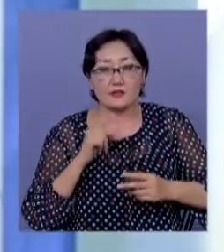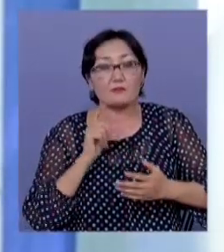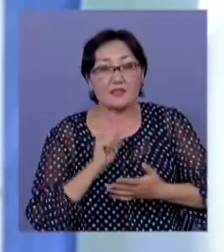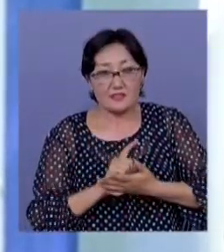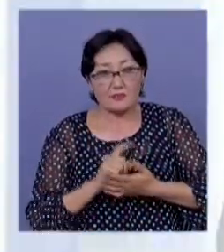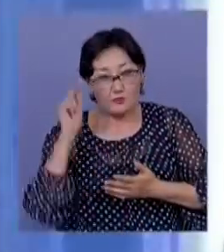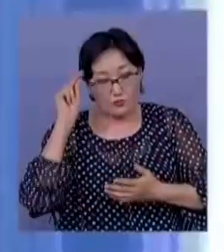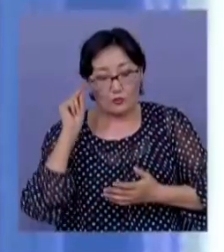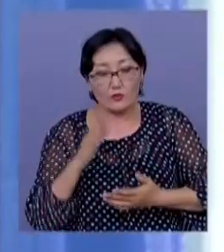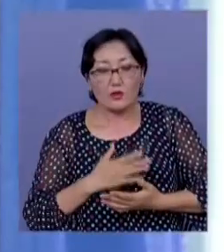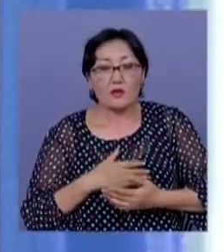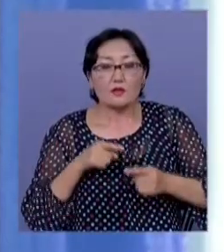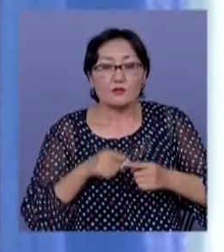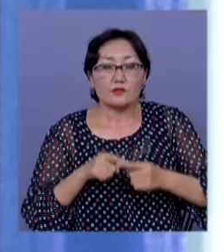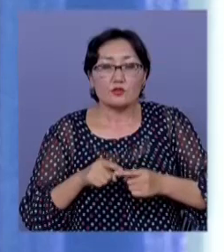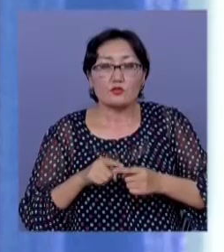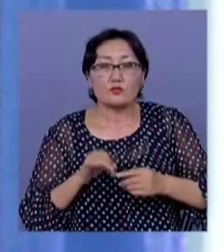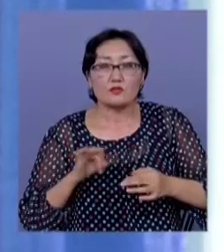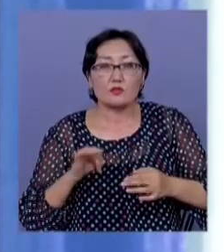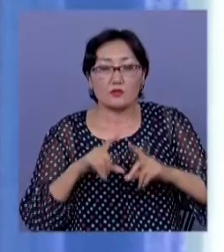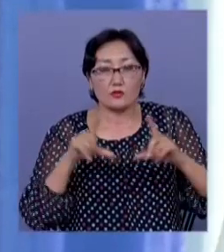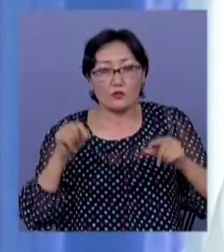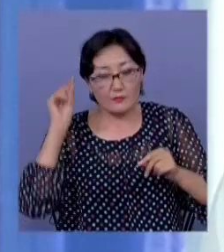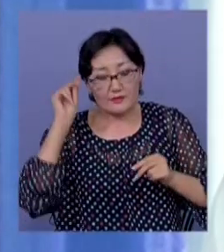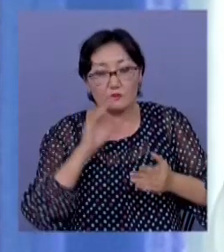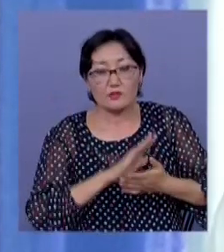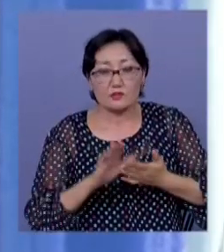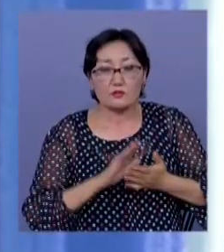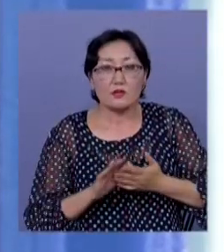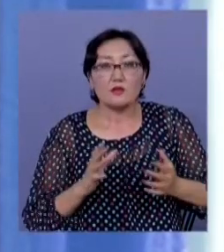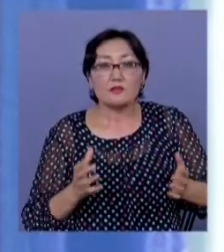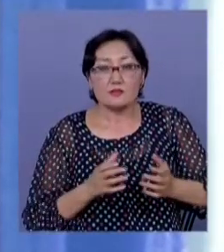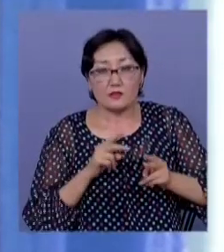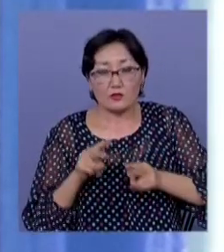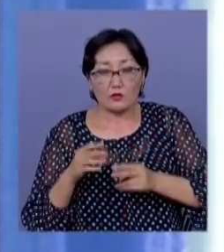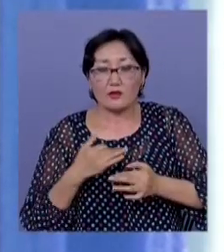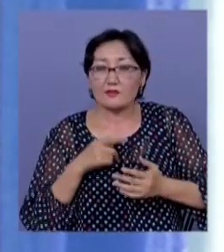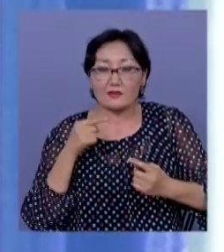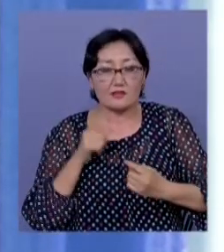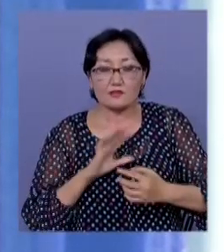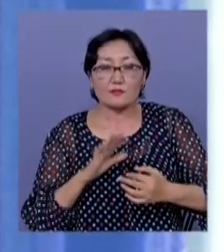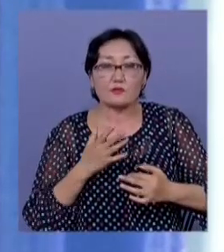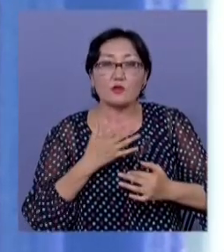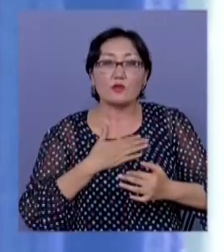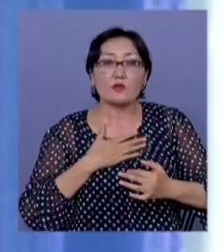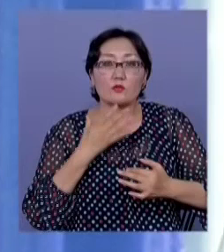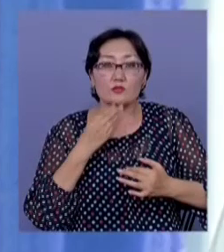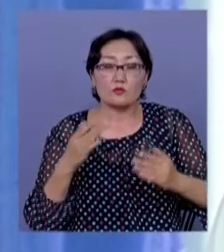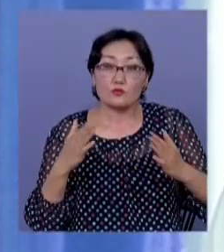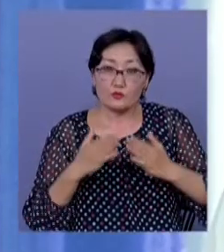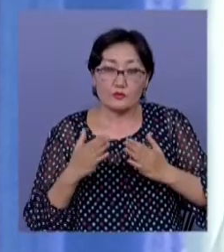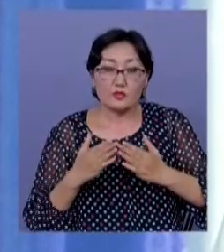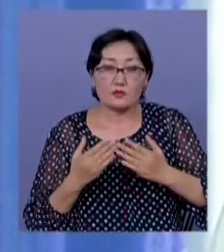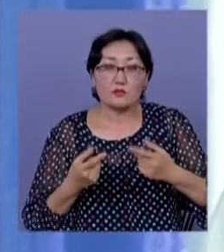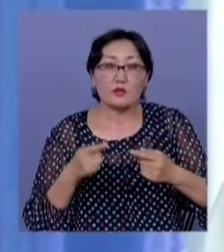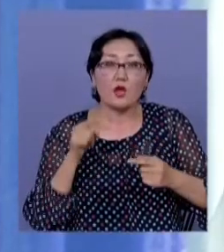оқу деп ойламын. Еден жуға немесе мектептің тазалығын сақтауға әрине де қарсы емеспін. Өйткені біз өзіміздің үйімізді алатын